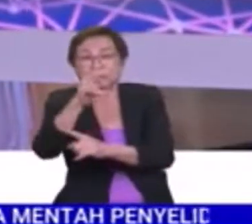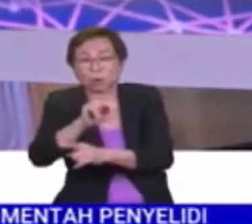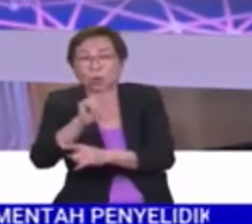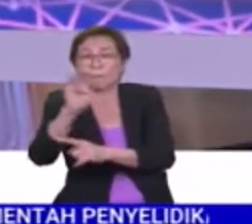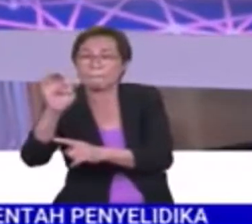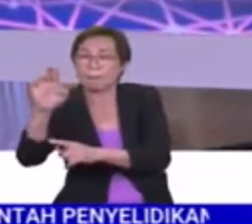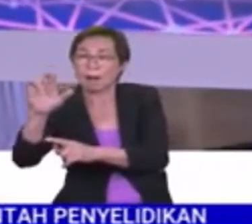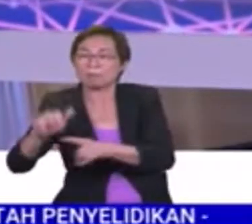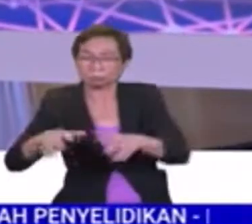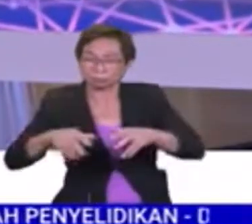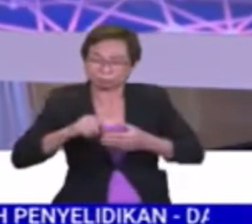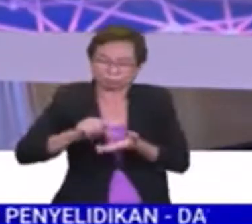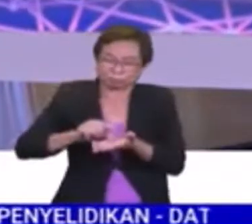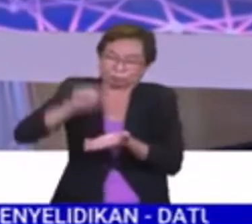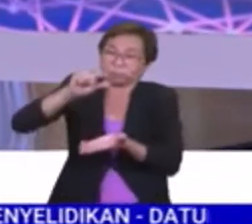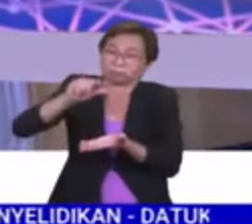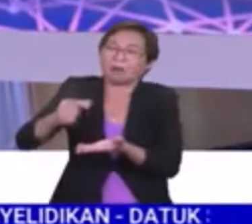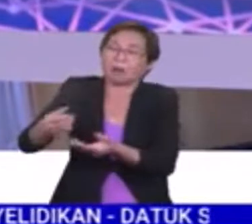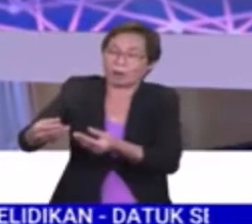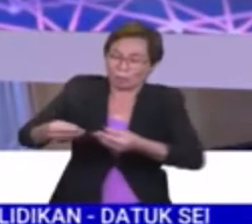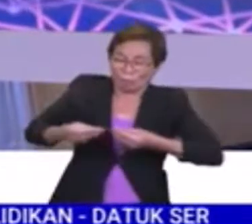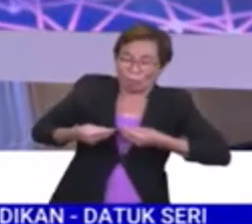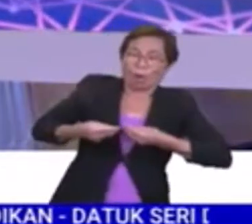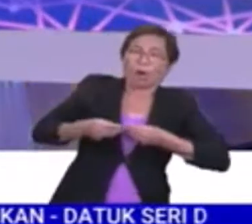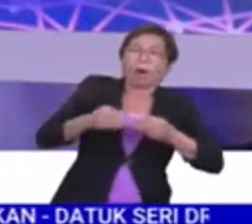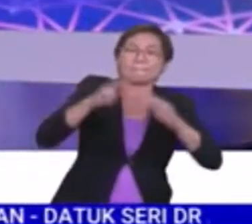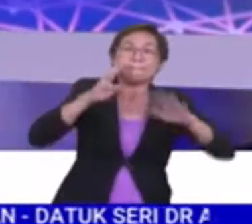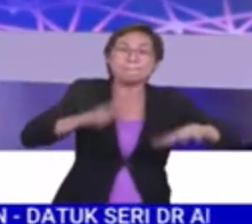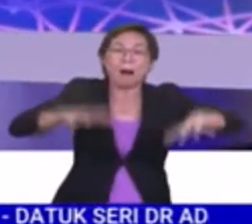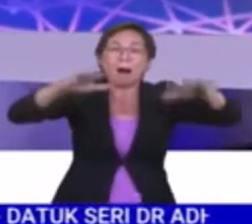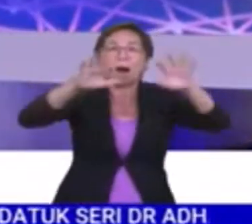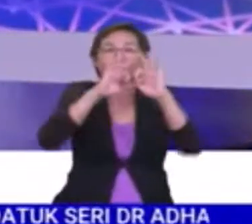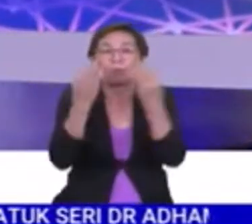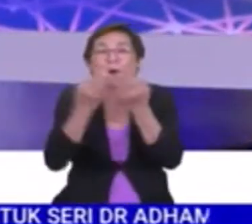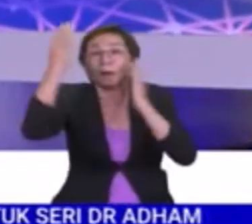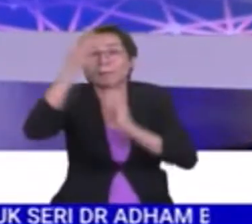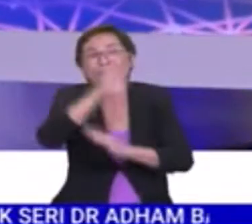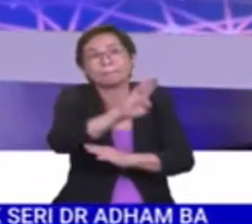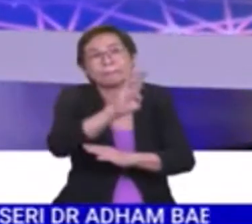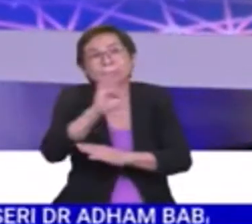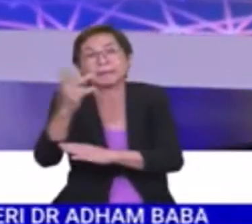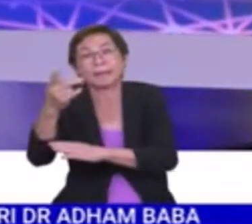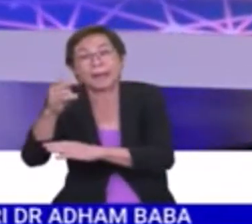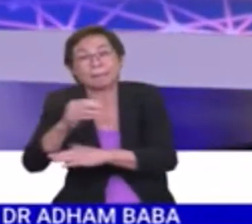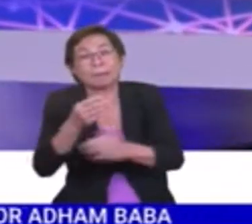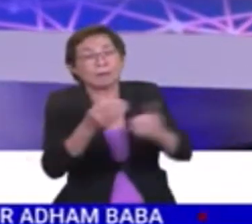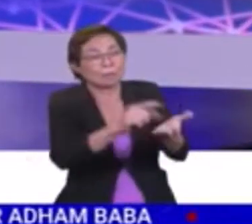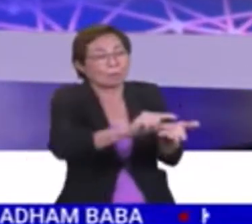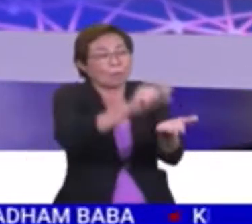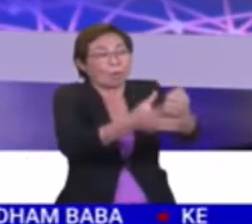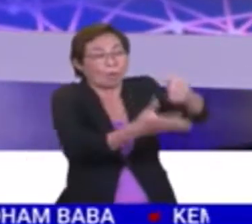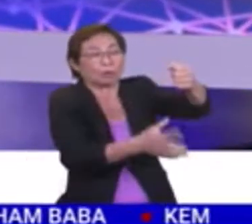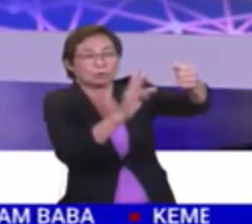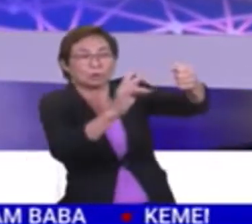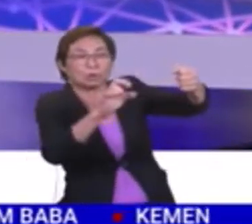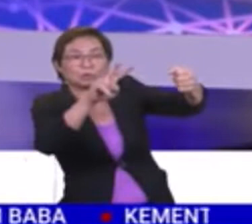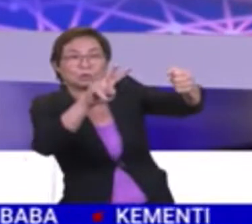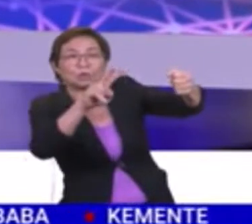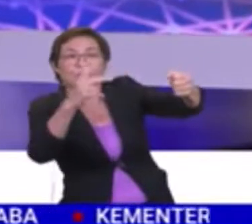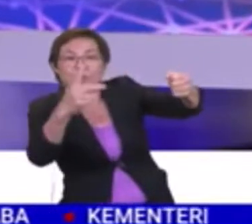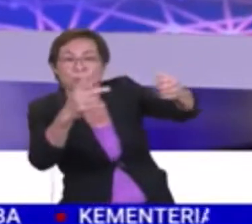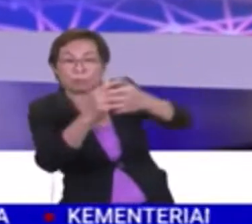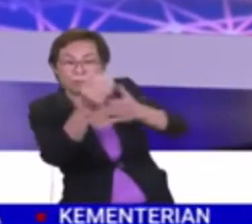Bera menerima geran bantuan banjir keluarga Malaysia BBKM. Geran berjumlah